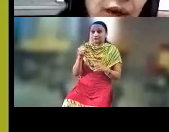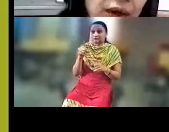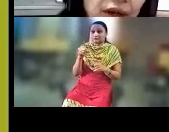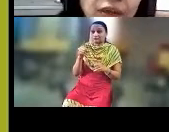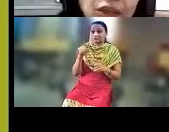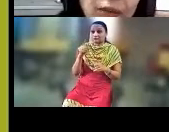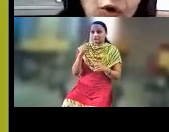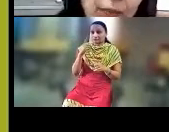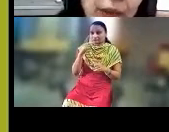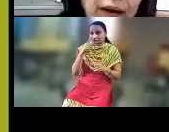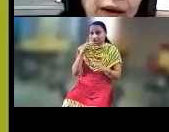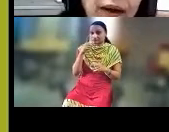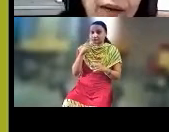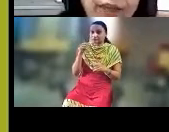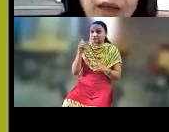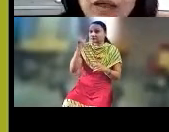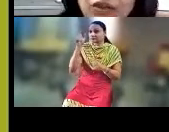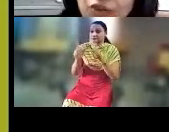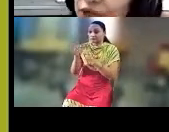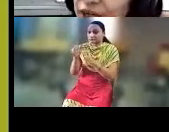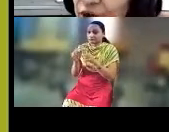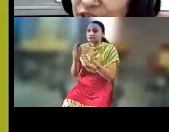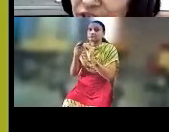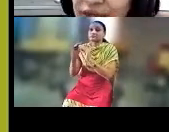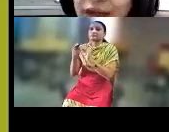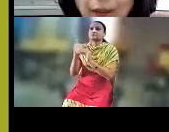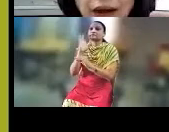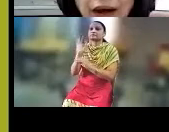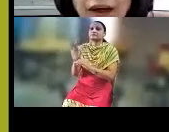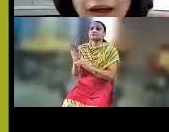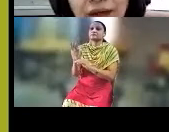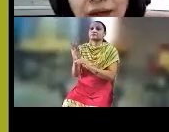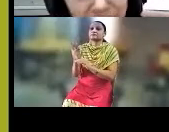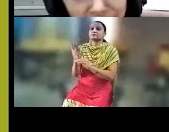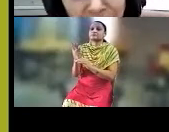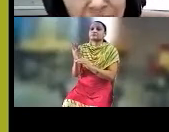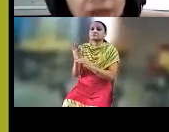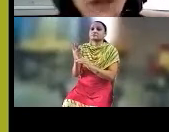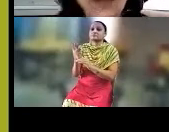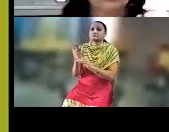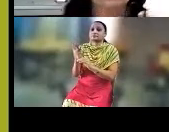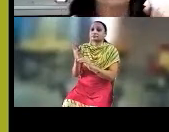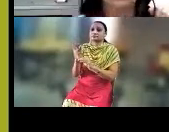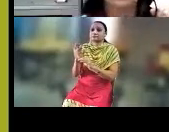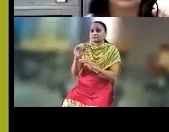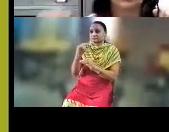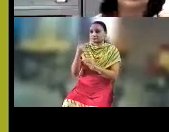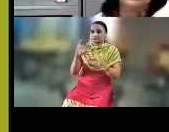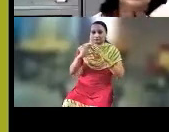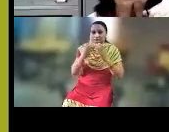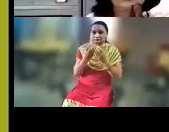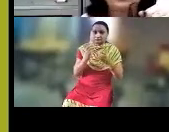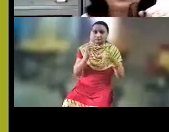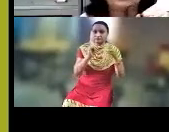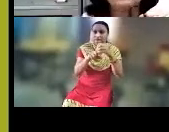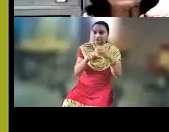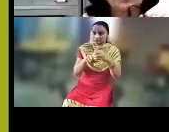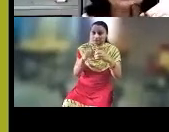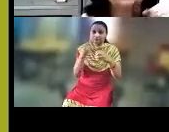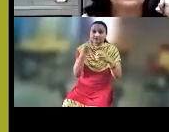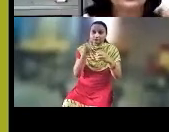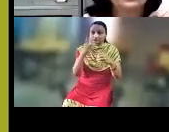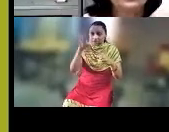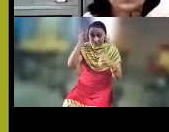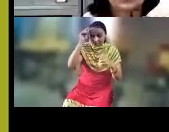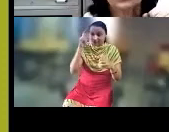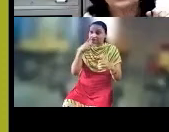to caregivers about parenting. So एक हो सकता है कि parenting की classes attend कर ली, दूसरा है कि parenting में क्या